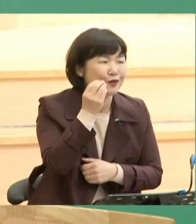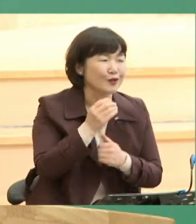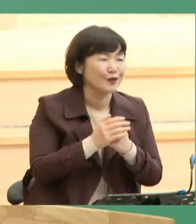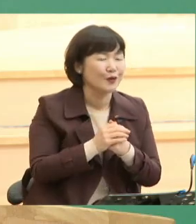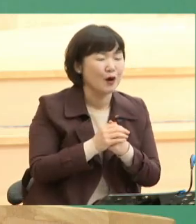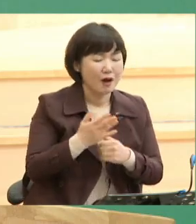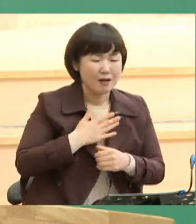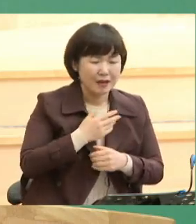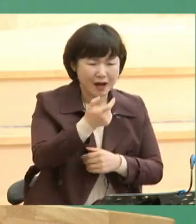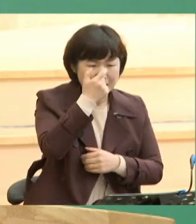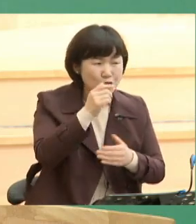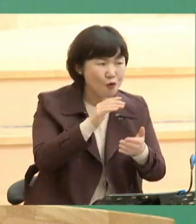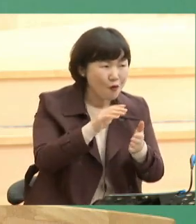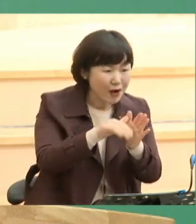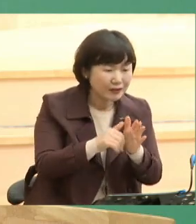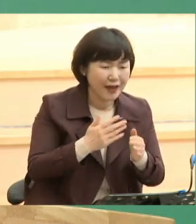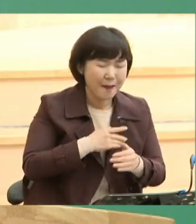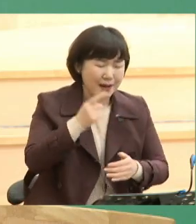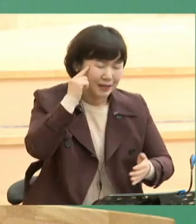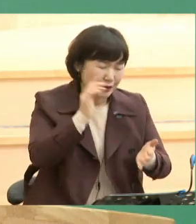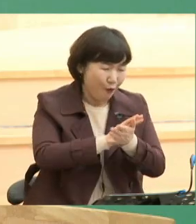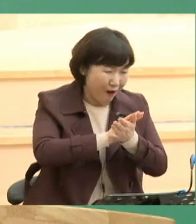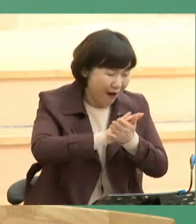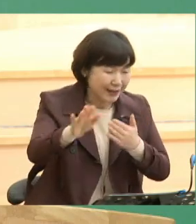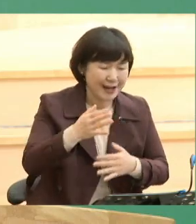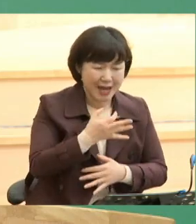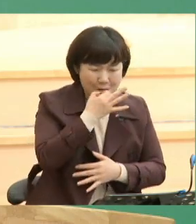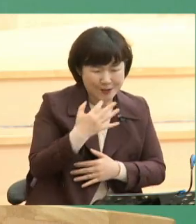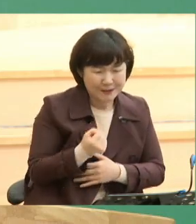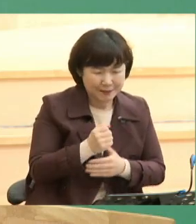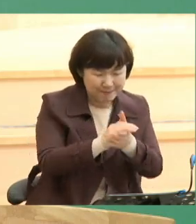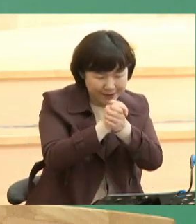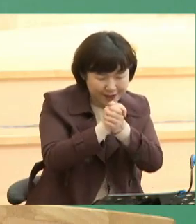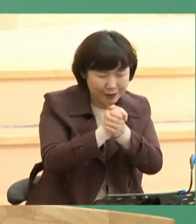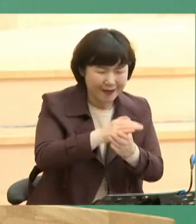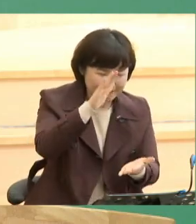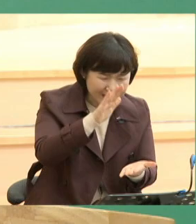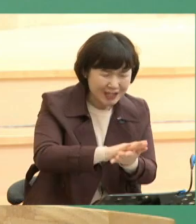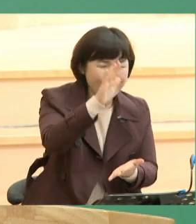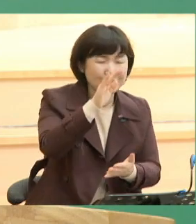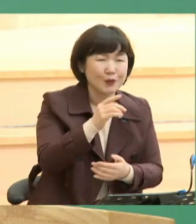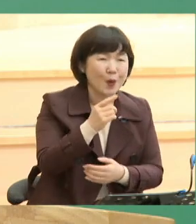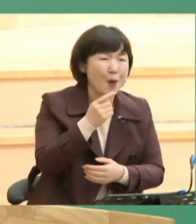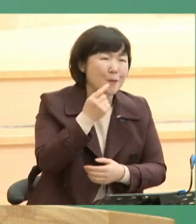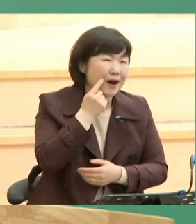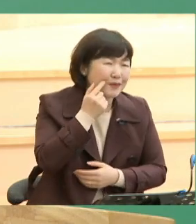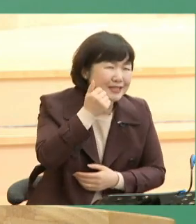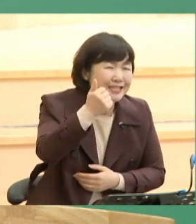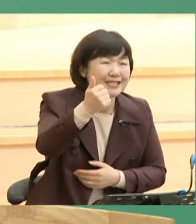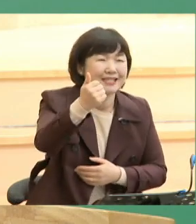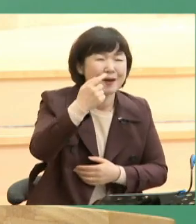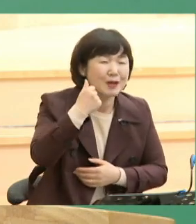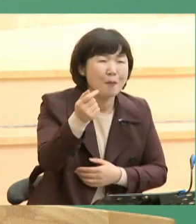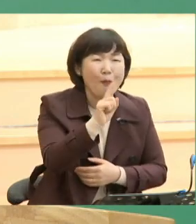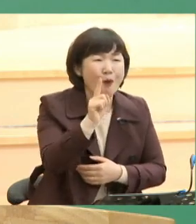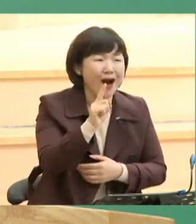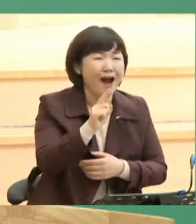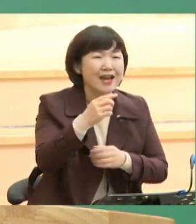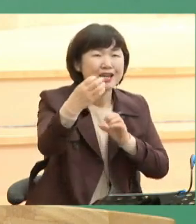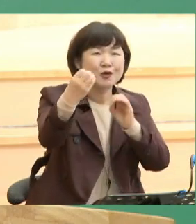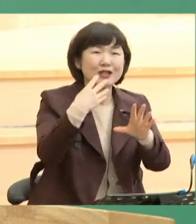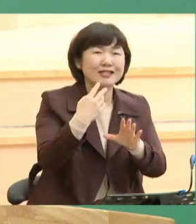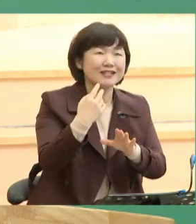내가 기도할 때 속이 시험에서 욕심을 가지고 정열을 가지고 하나님 앞에 매달리면 막 뭐 뭐가 된 것처럼